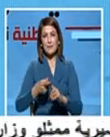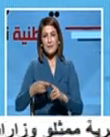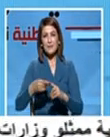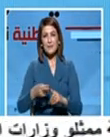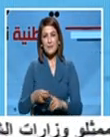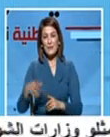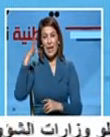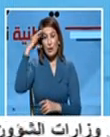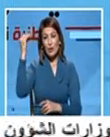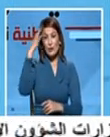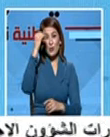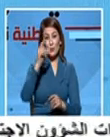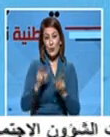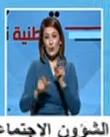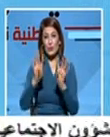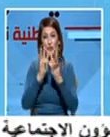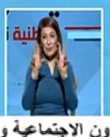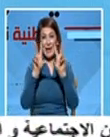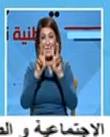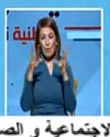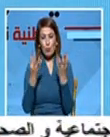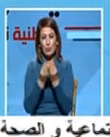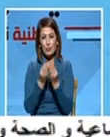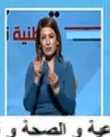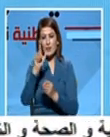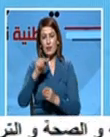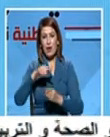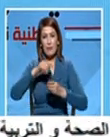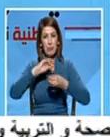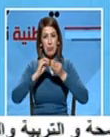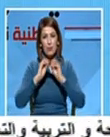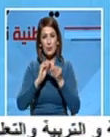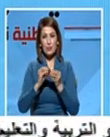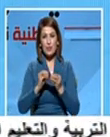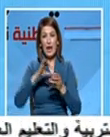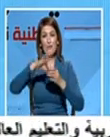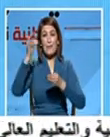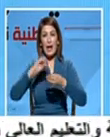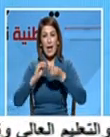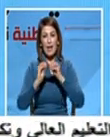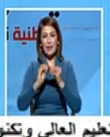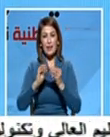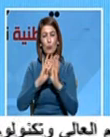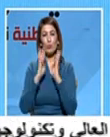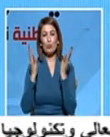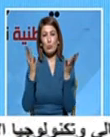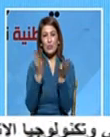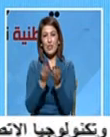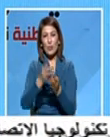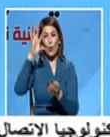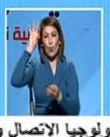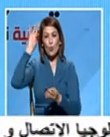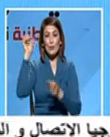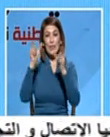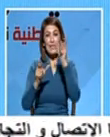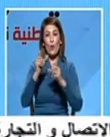اللي فيها الدكاتره والمختصين والخبراء والمسؤولين انه ما فماش مشكله فيهاش حل. هذا الكل وهذا معناتها قادرين تطوط فهمنا احنا